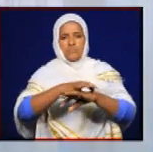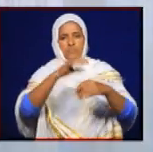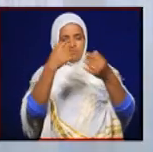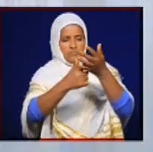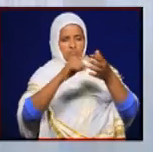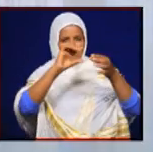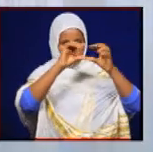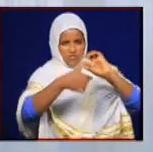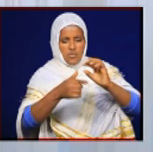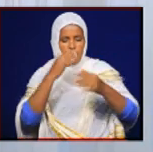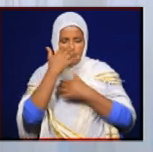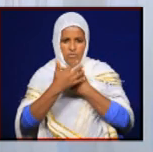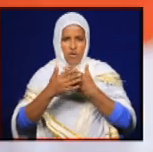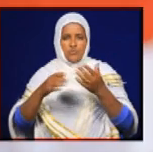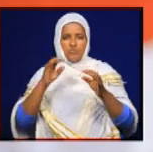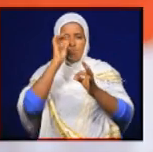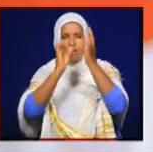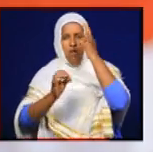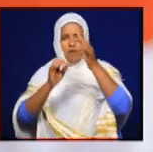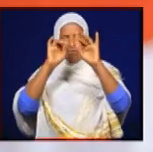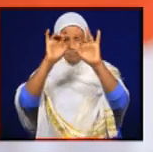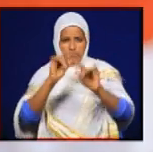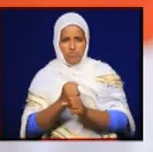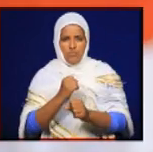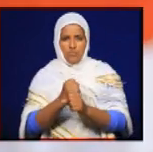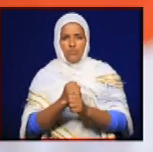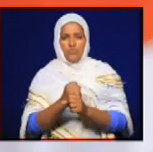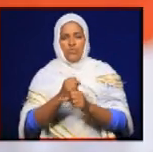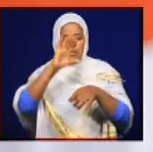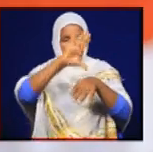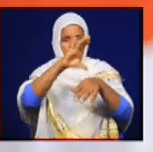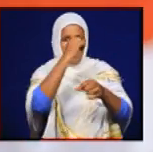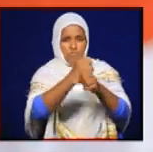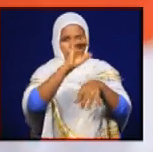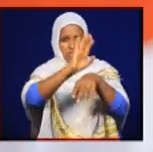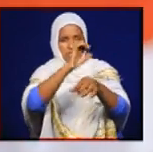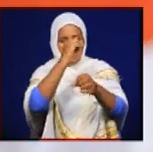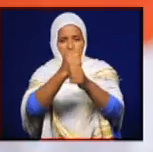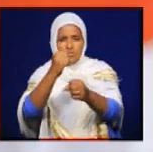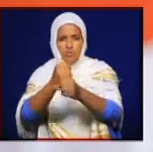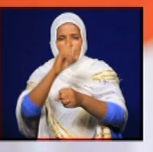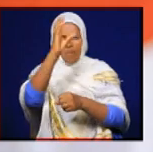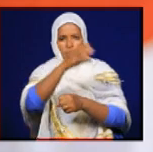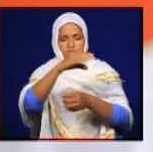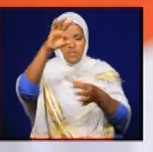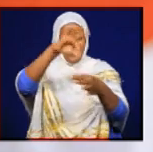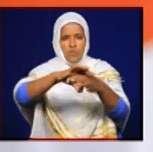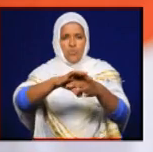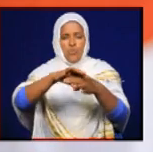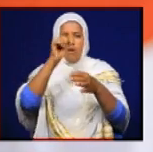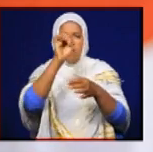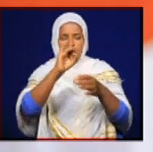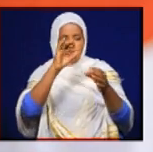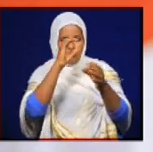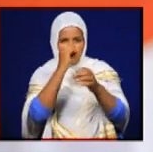ባጥንታቸው ድንበር ቅጥሩን የቀጠሩ በደማቸው ድርሳን ታሪክ የዘከሩ ገዳም የገደሙ ደብር የደበሩ መስቀል የተከሉ